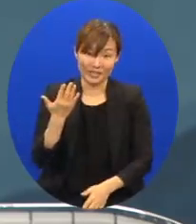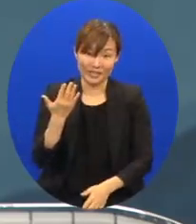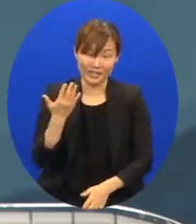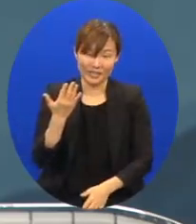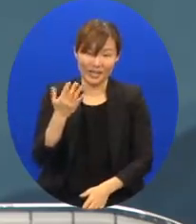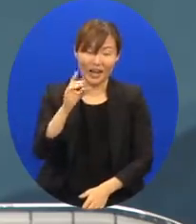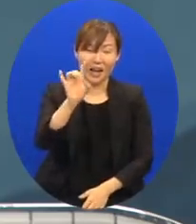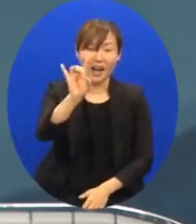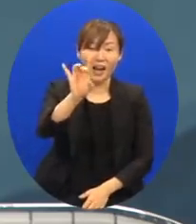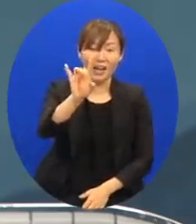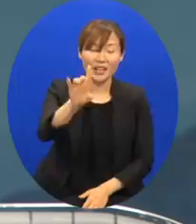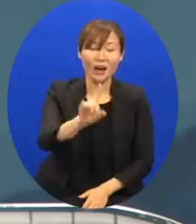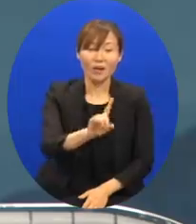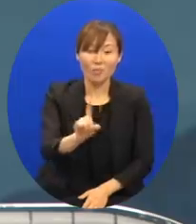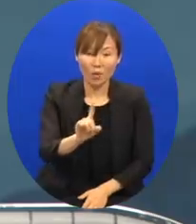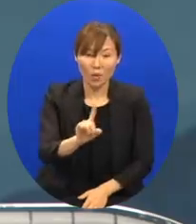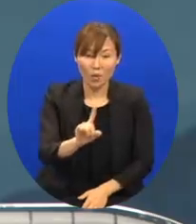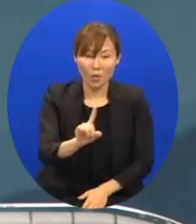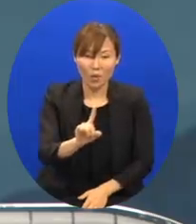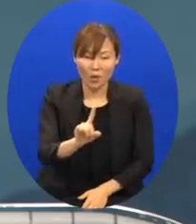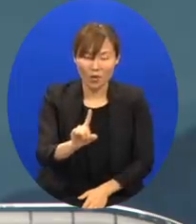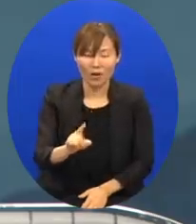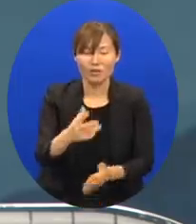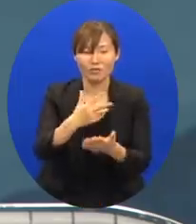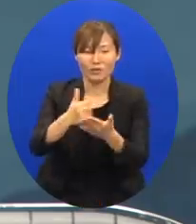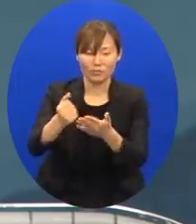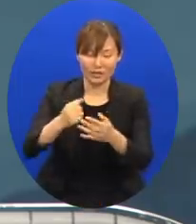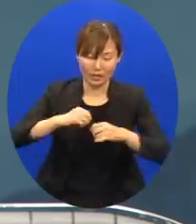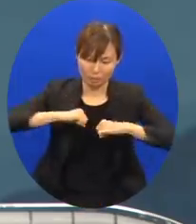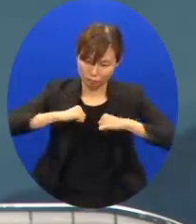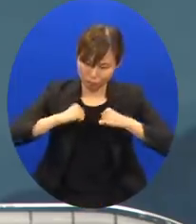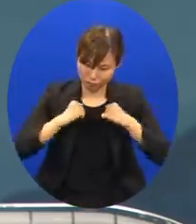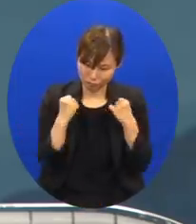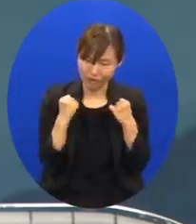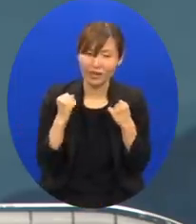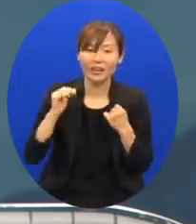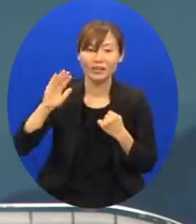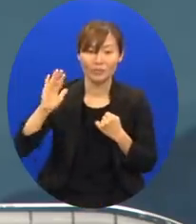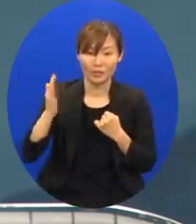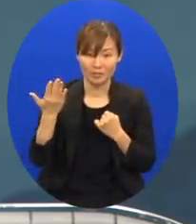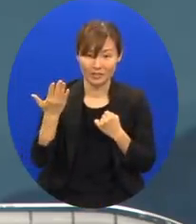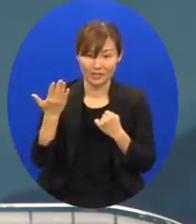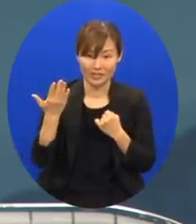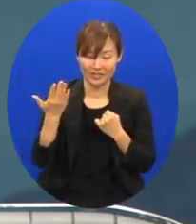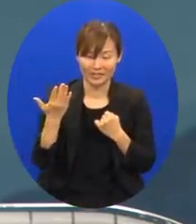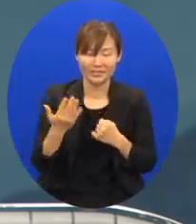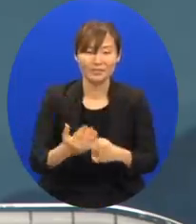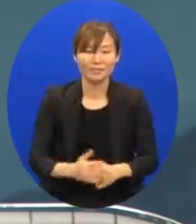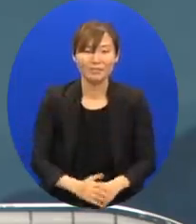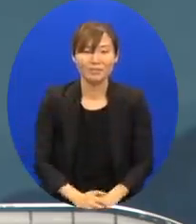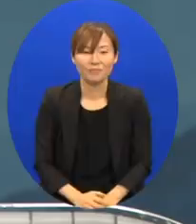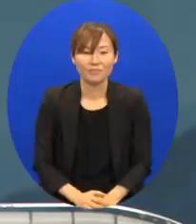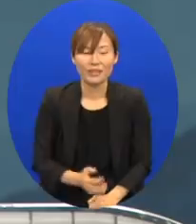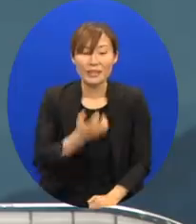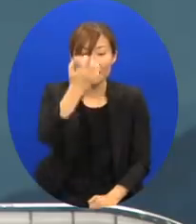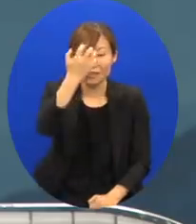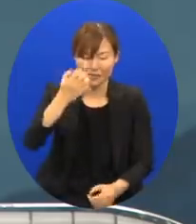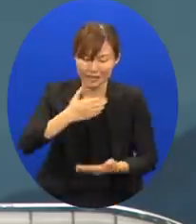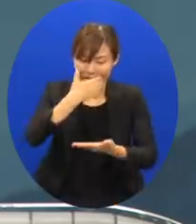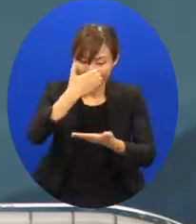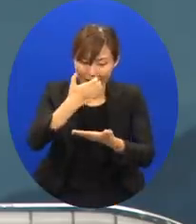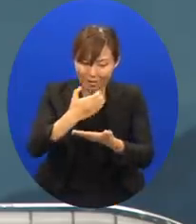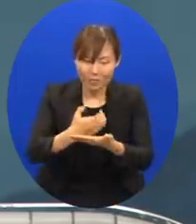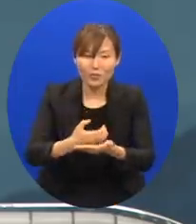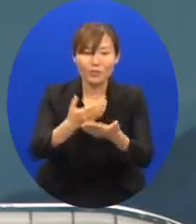성령님의 역사하심을 절대로 작게 역임 안돼요 무시하면 안되요 소멸 시키면 안 되요 성령님의 감동 하실